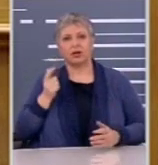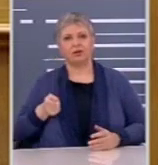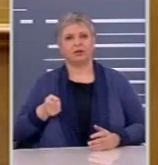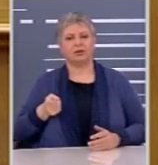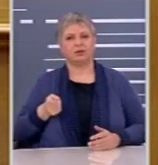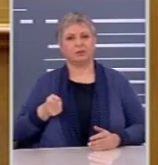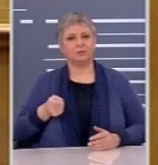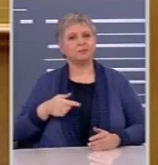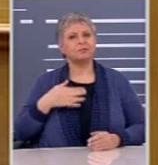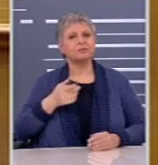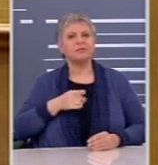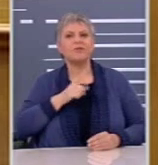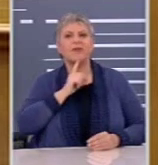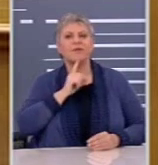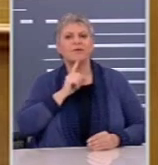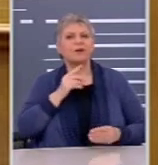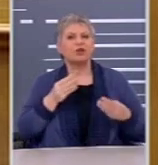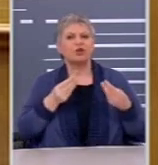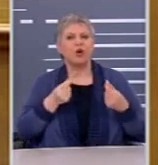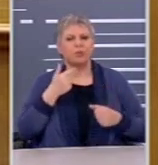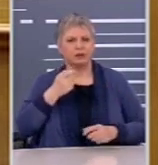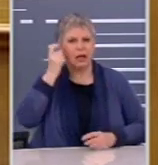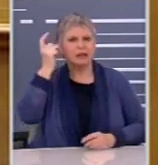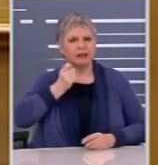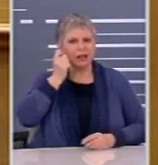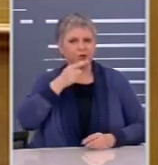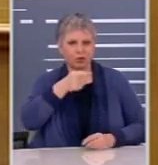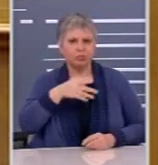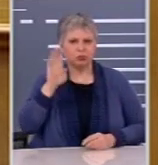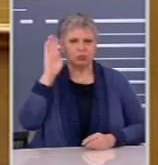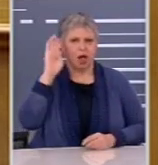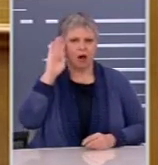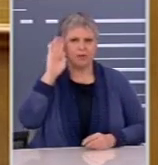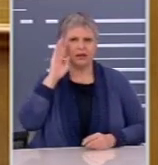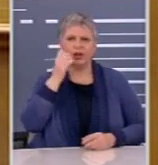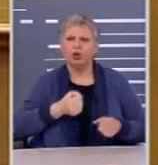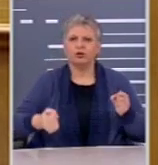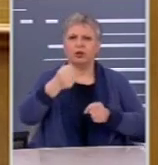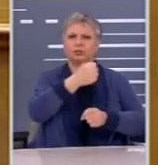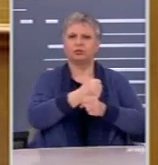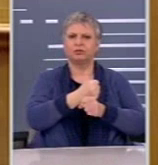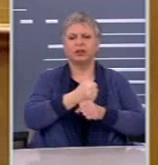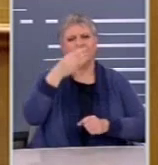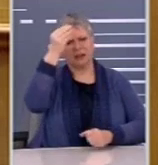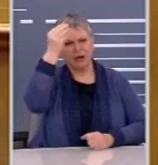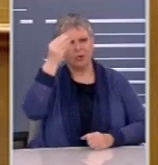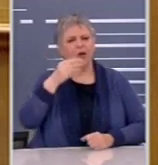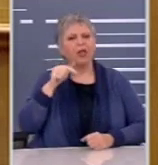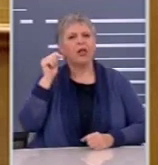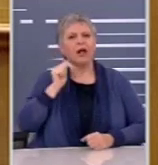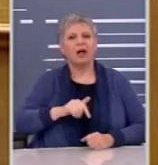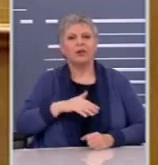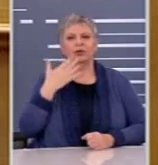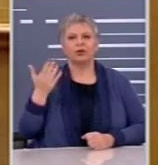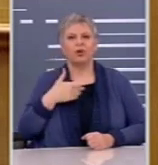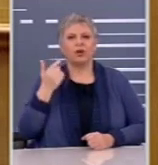στις Ηνωμένες Πολιτείες, η εκλογή του Τραμπ έχει καταστήσει το σεξισμό κυρίαρχο στη δημόσια σφαίρα και